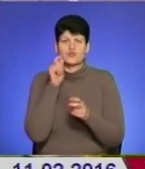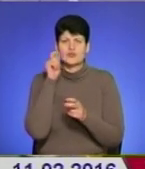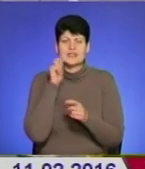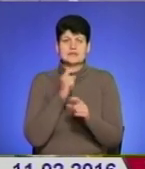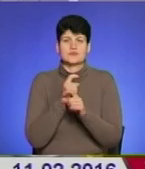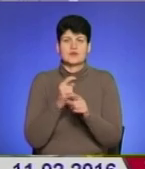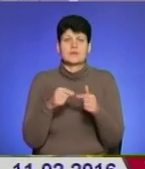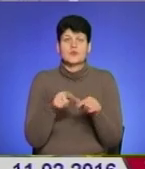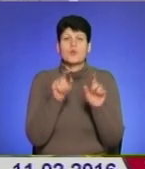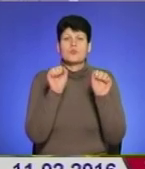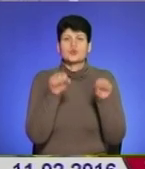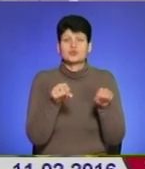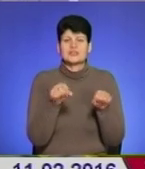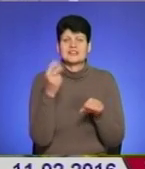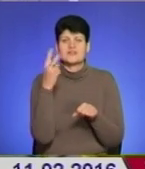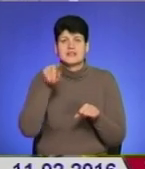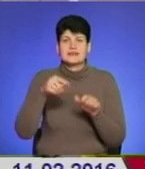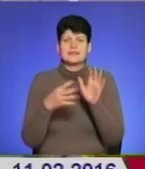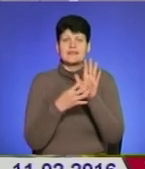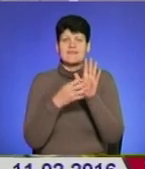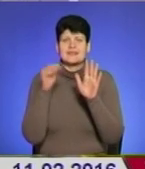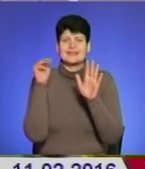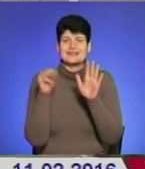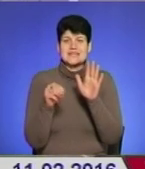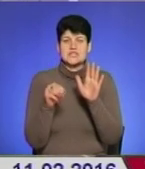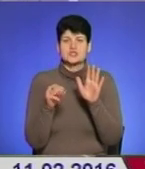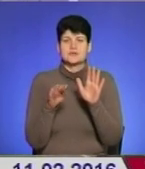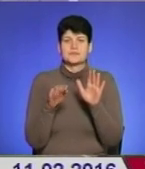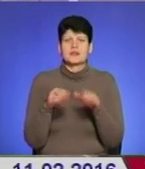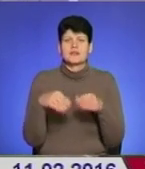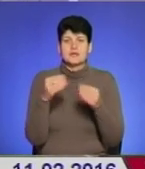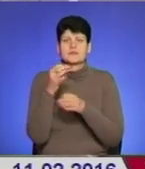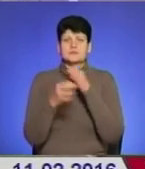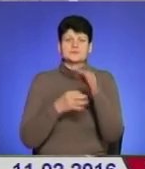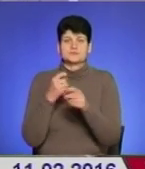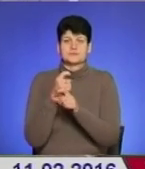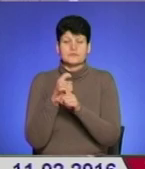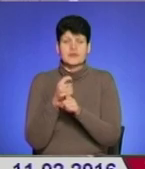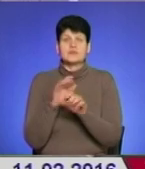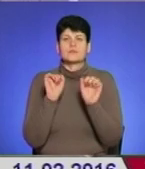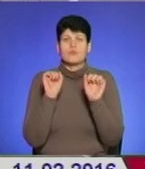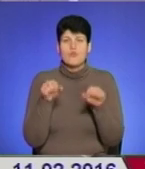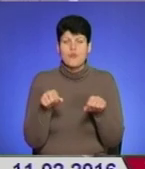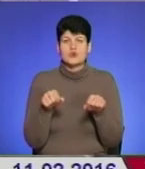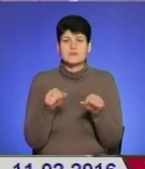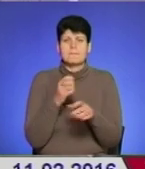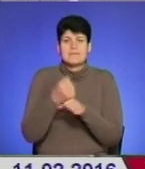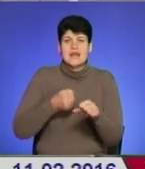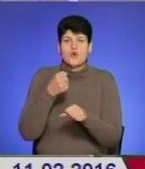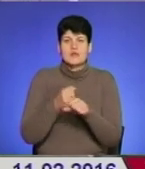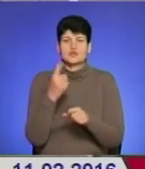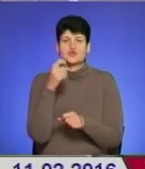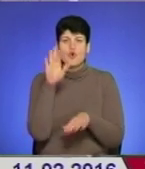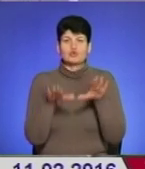Його потужність 2,9 тисяч дал спирту на добу. Він здатний переробляти біля 100 тонн